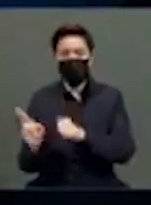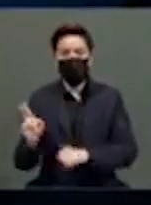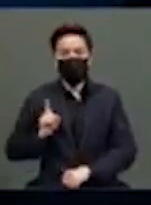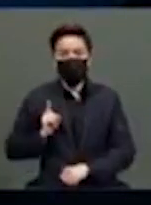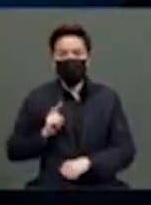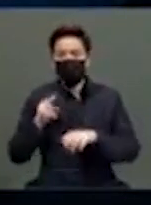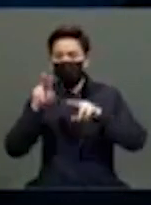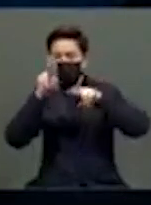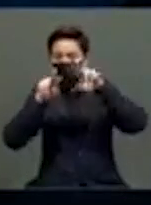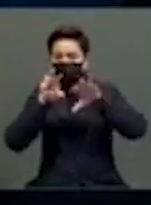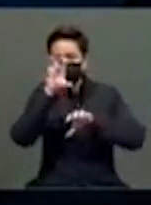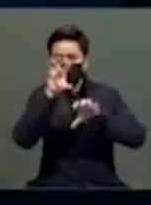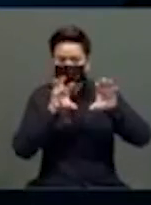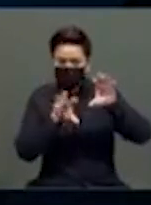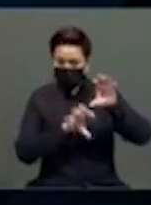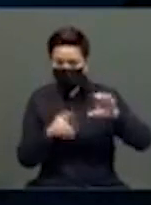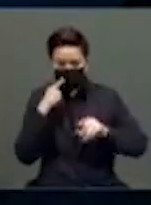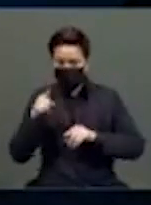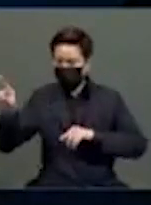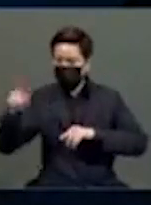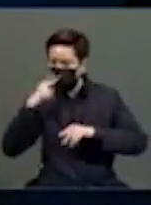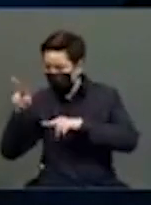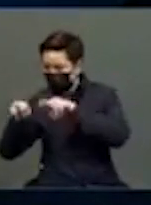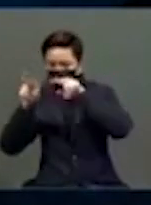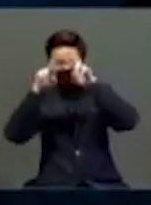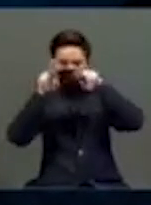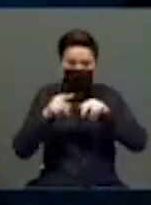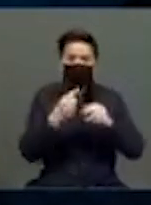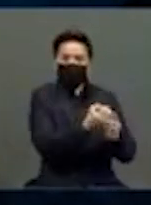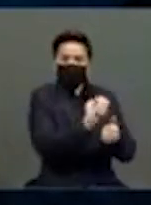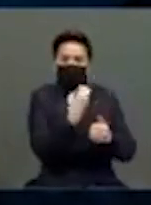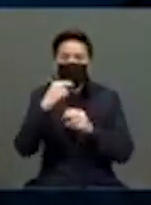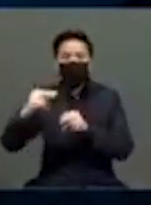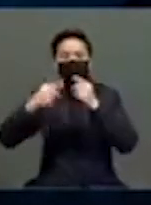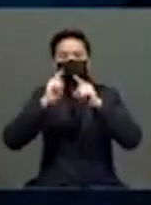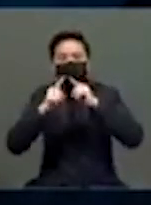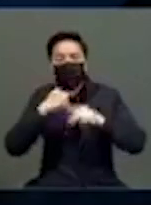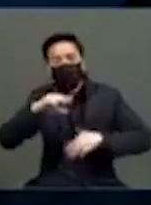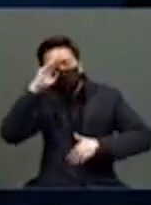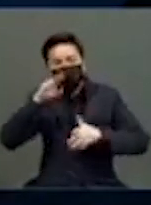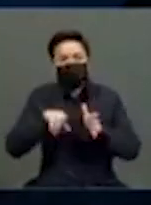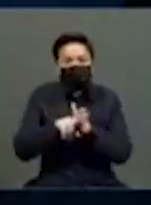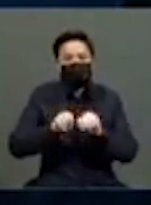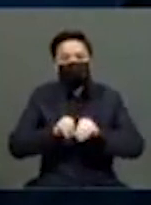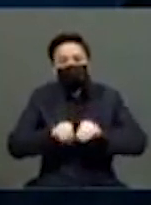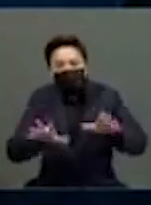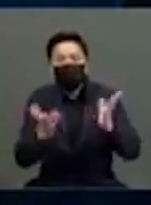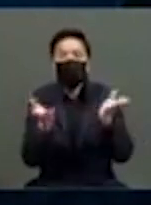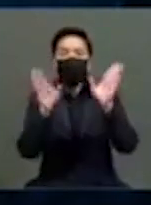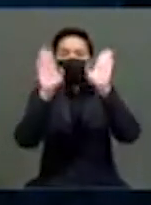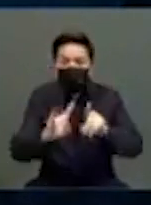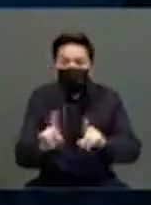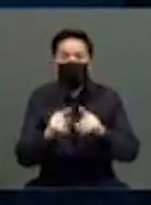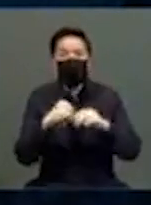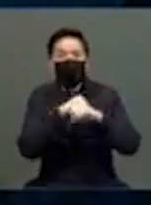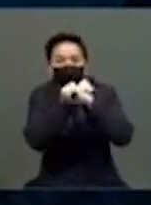แลแต่ละโซนเนี่ยเมื่อรายงานในที่ประชุมพูดถึงการเกิดของโรคแล้วก็การควบคุมต้องการรวม